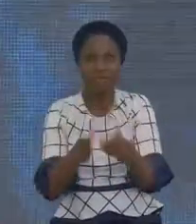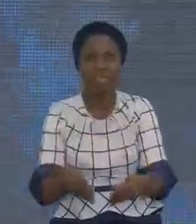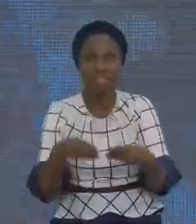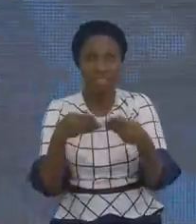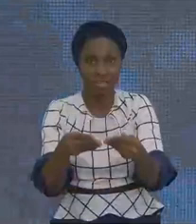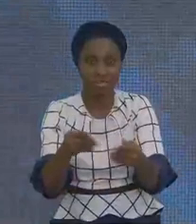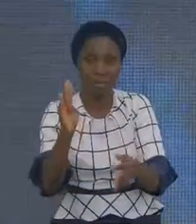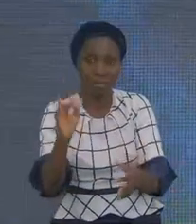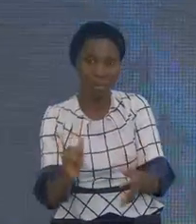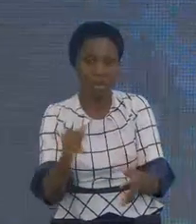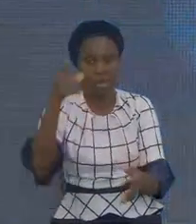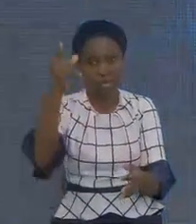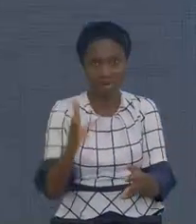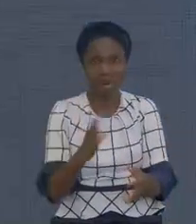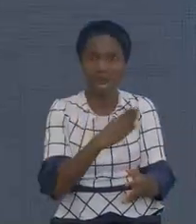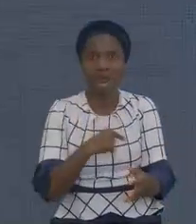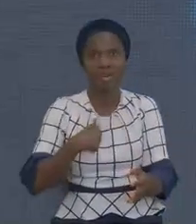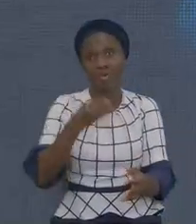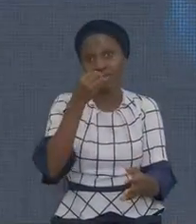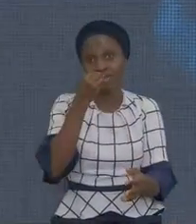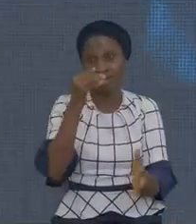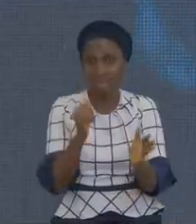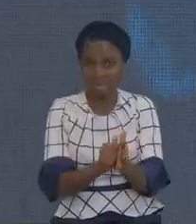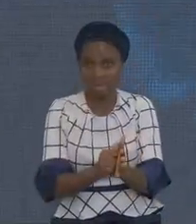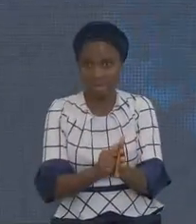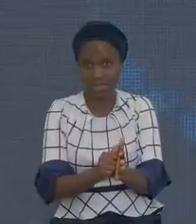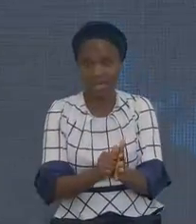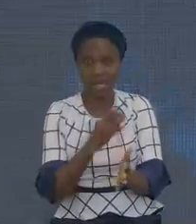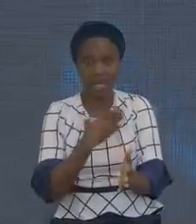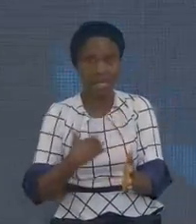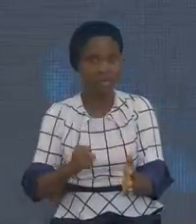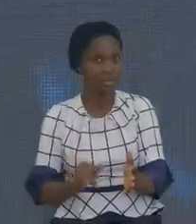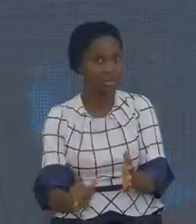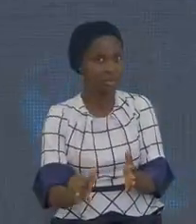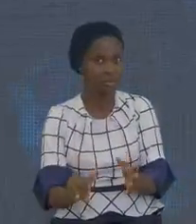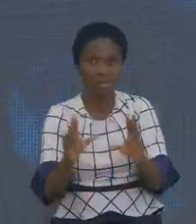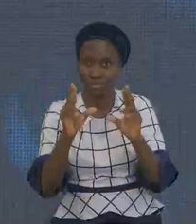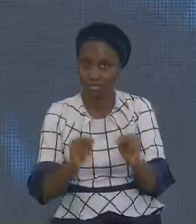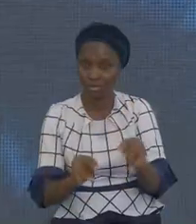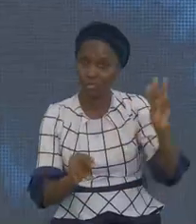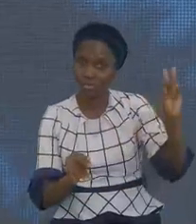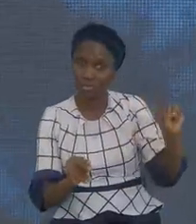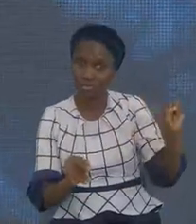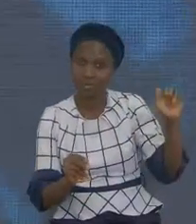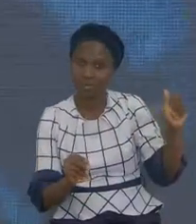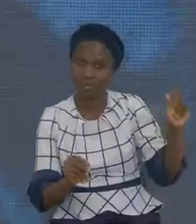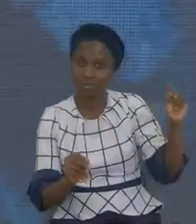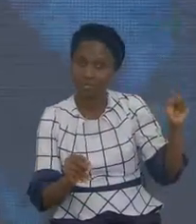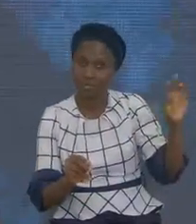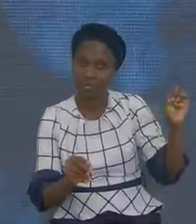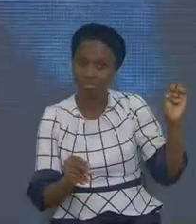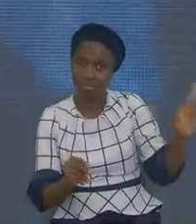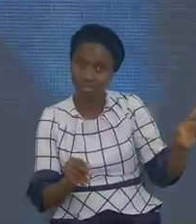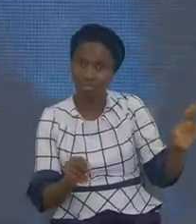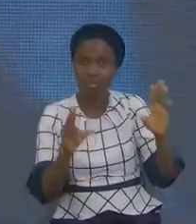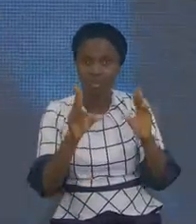cela. Mais il n'y a pas de bonne manière. Il n'y a pas de changement de vie. Il